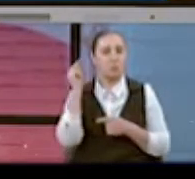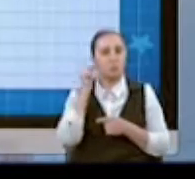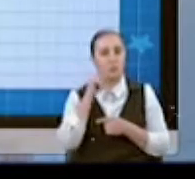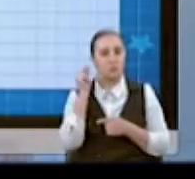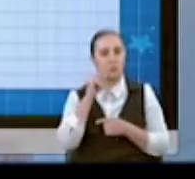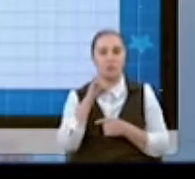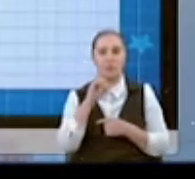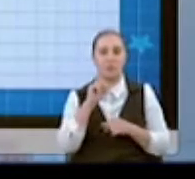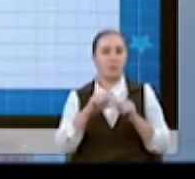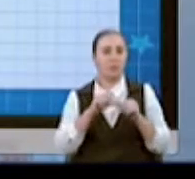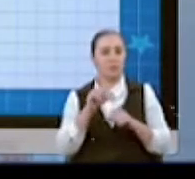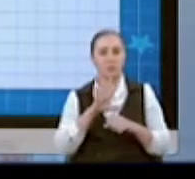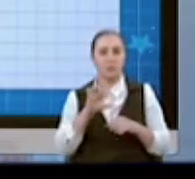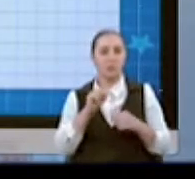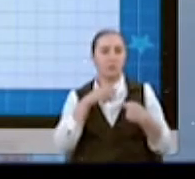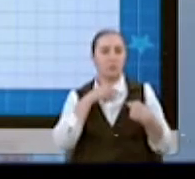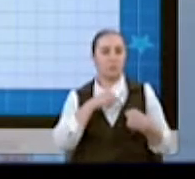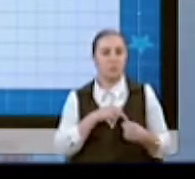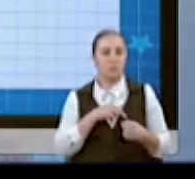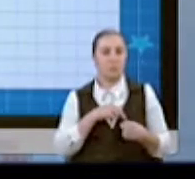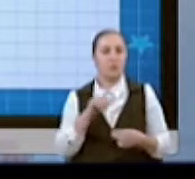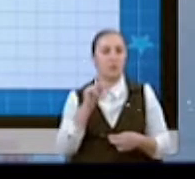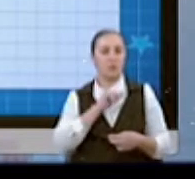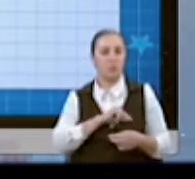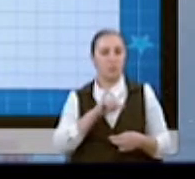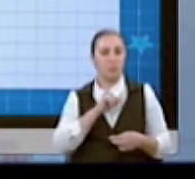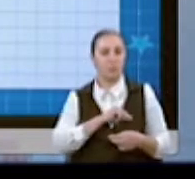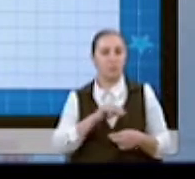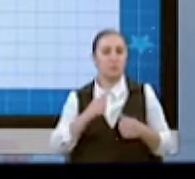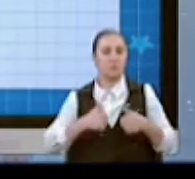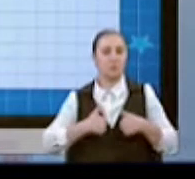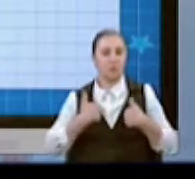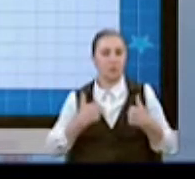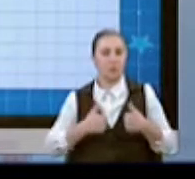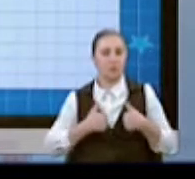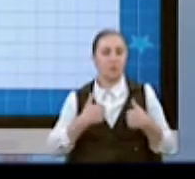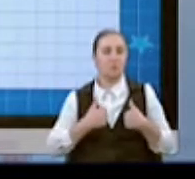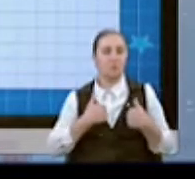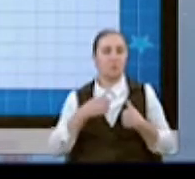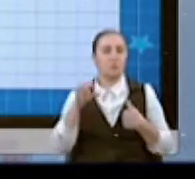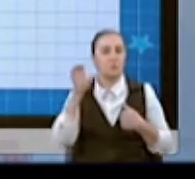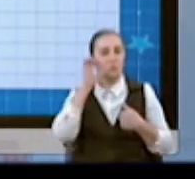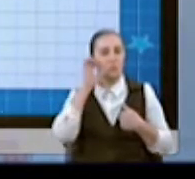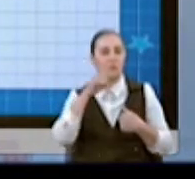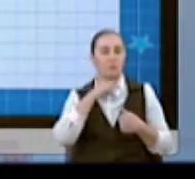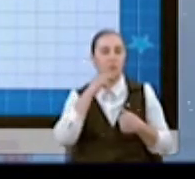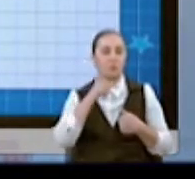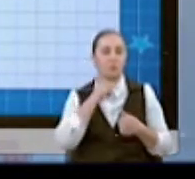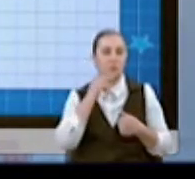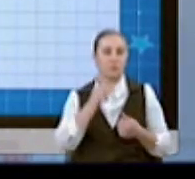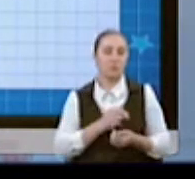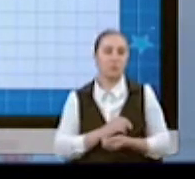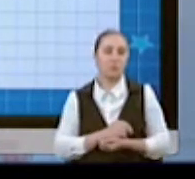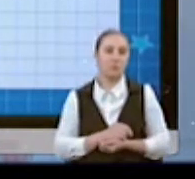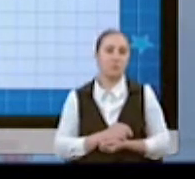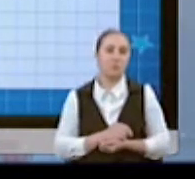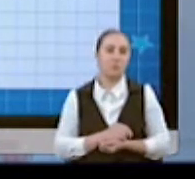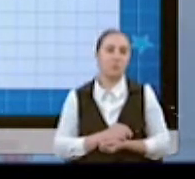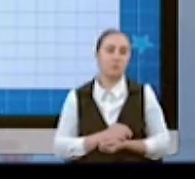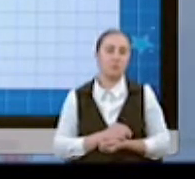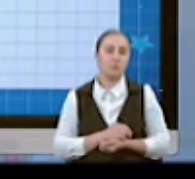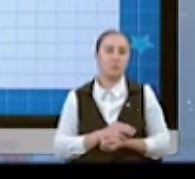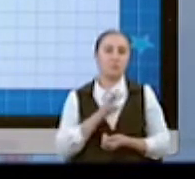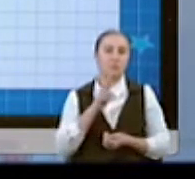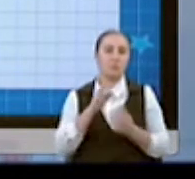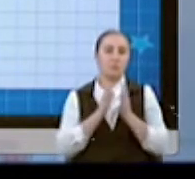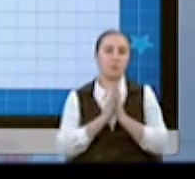учиться, не лениться, а трудиться. Работаем старательно, слушаем внимательно.